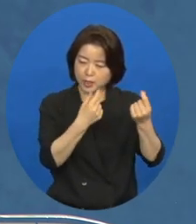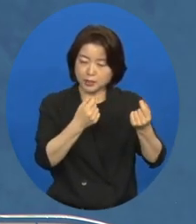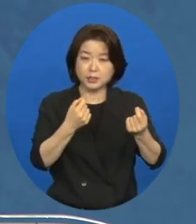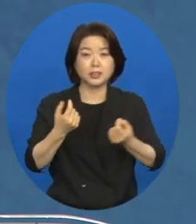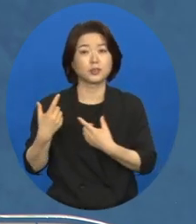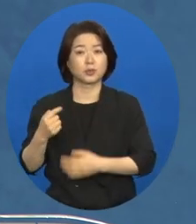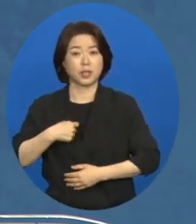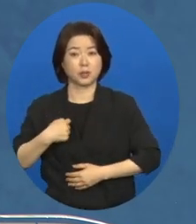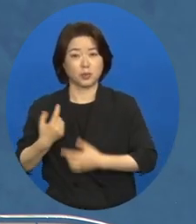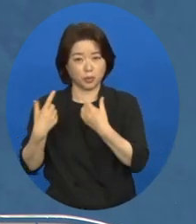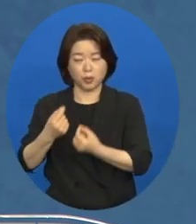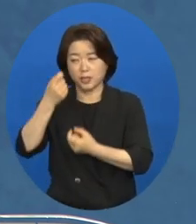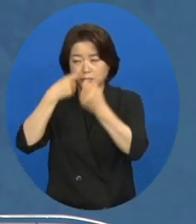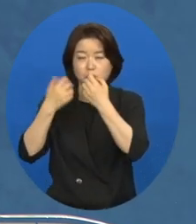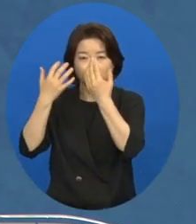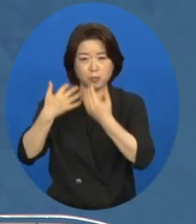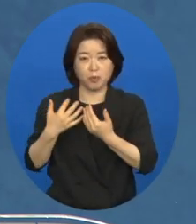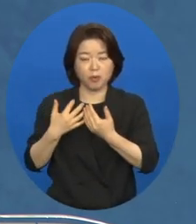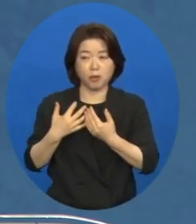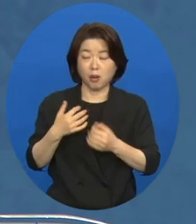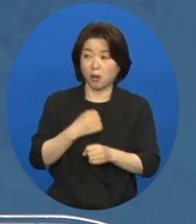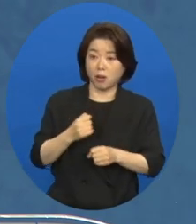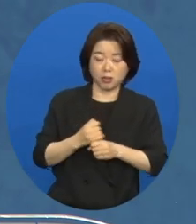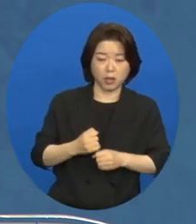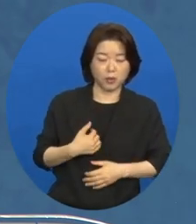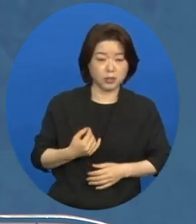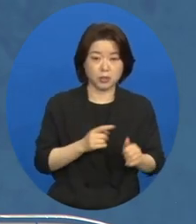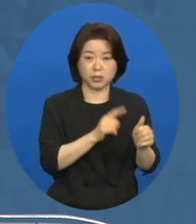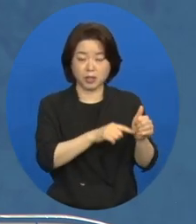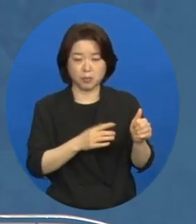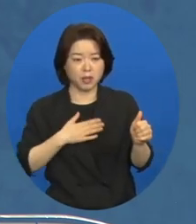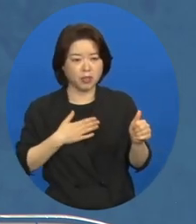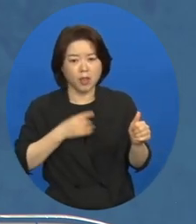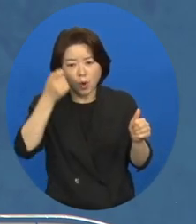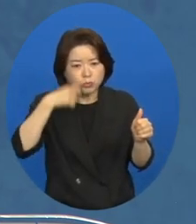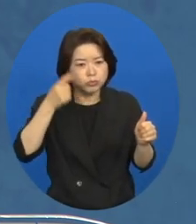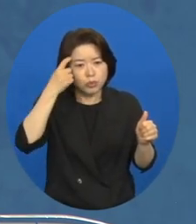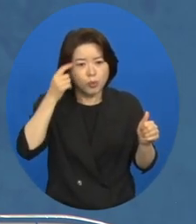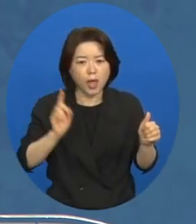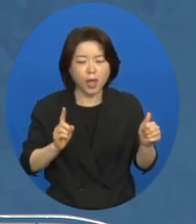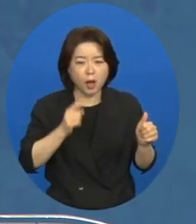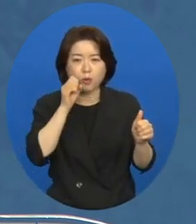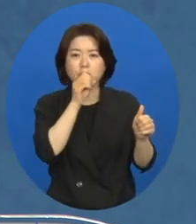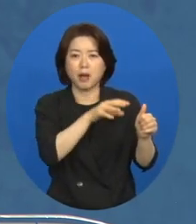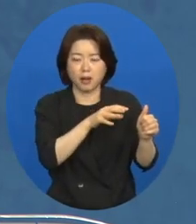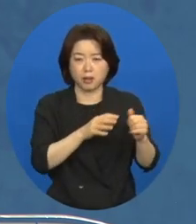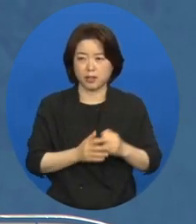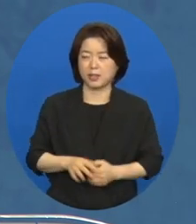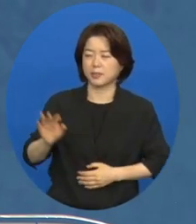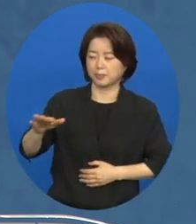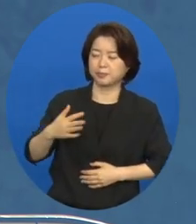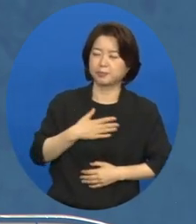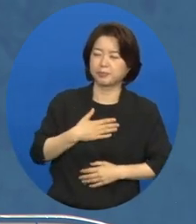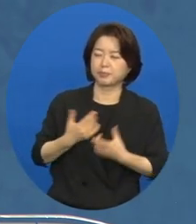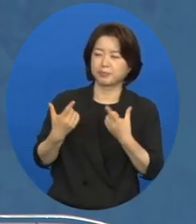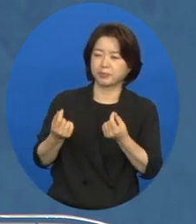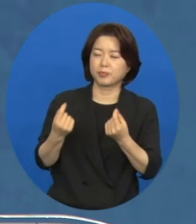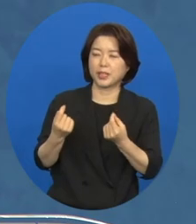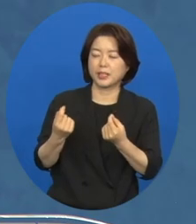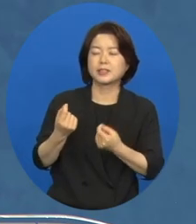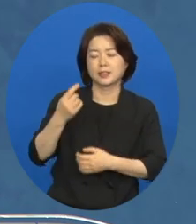마음에 여보 나 왜 울지? 남편에게 물었더니 남편은 예상했던 일이라서 그래서 꼭 같이 오고